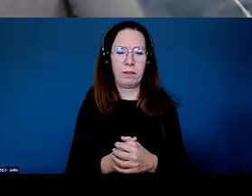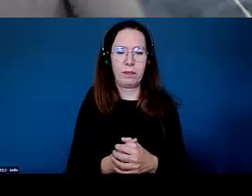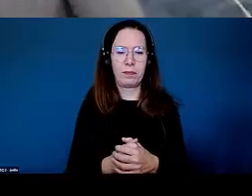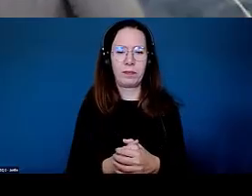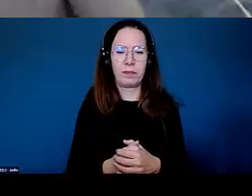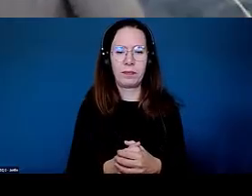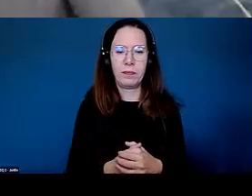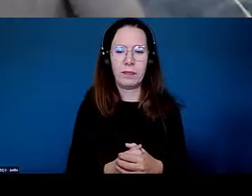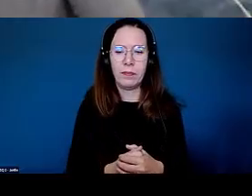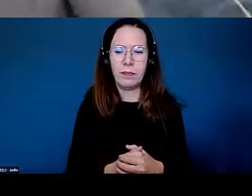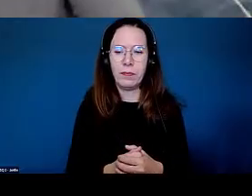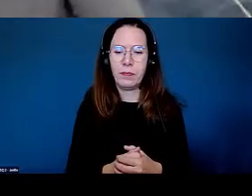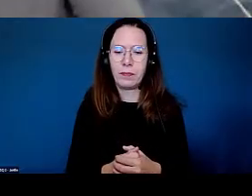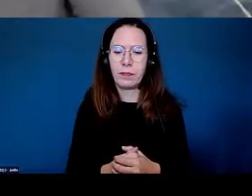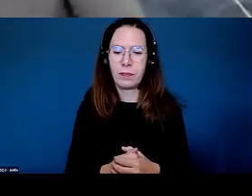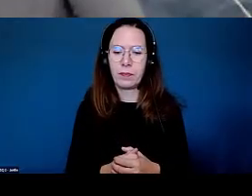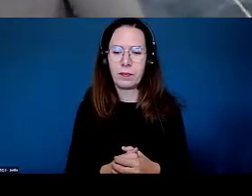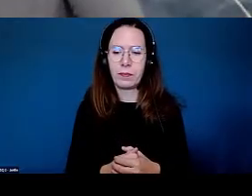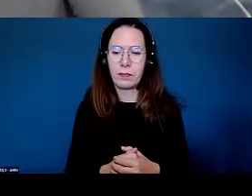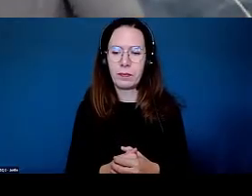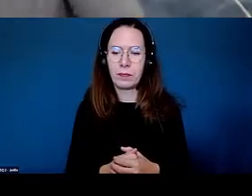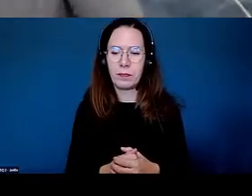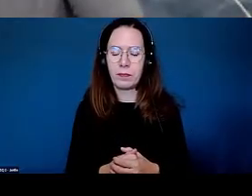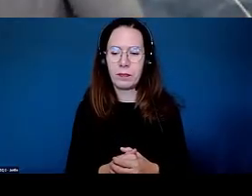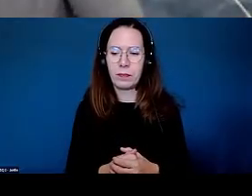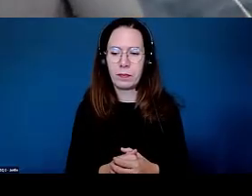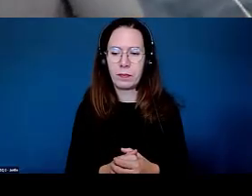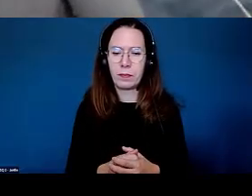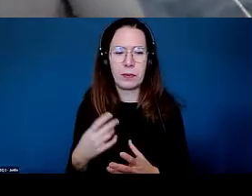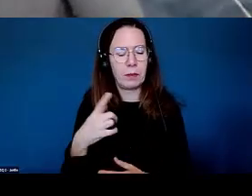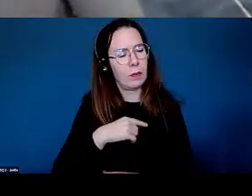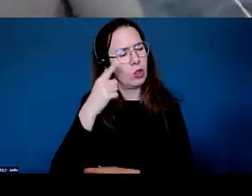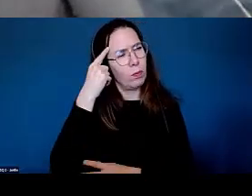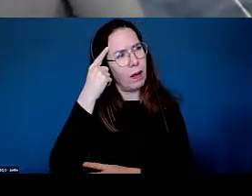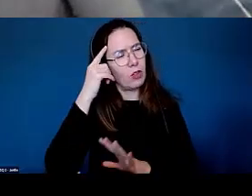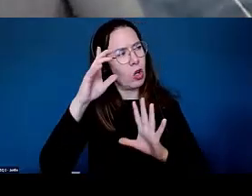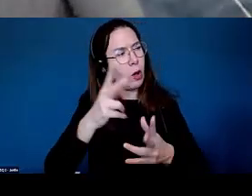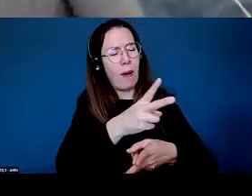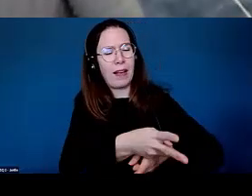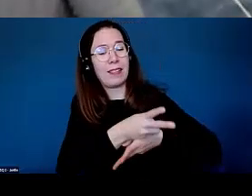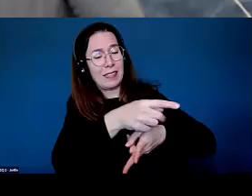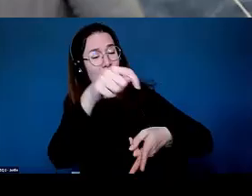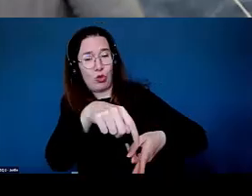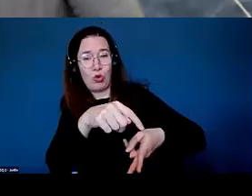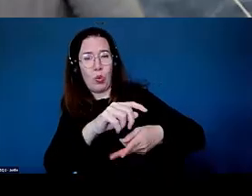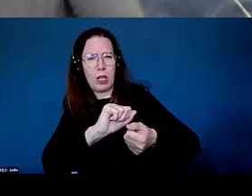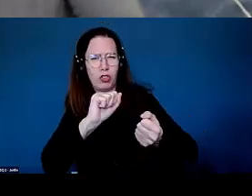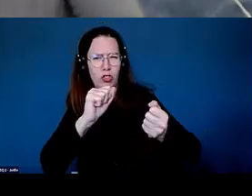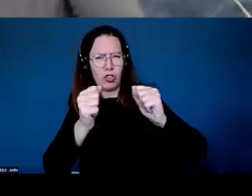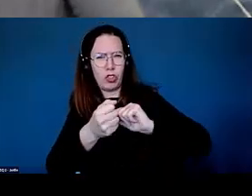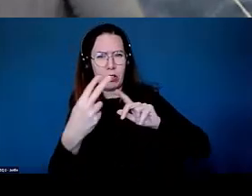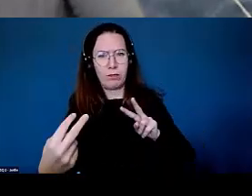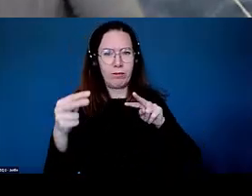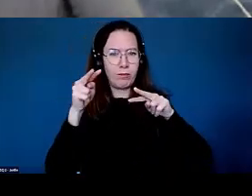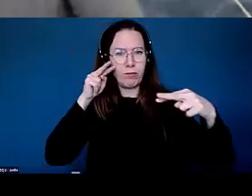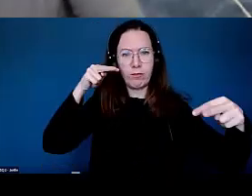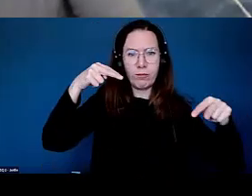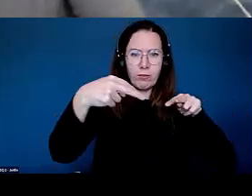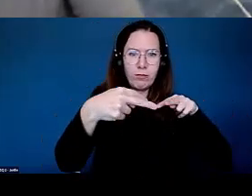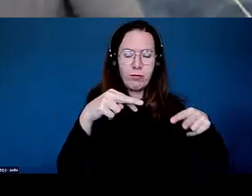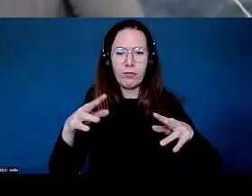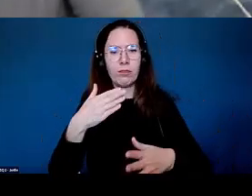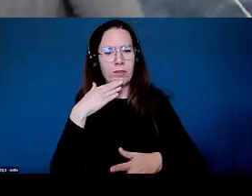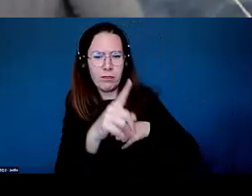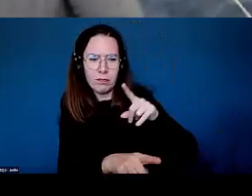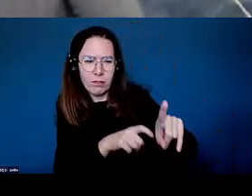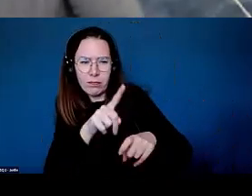C'est différent parce que cela me permet de repenser les soins et cela me permet de poser les